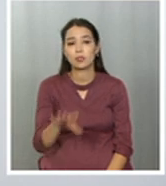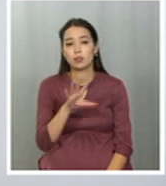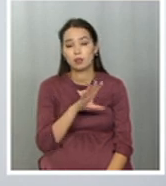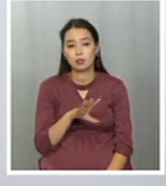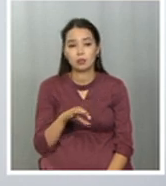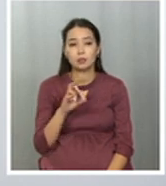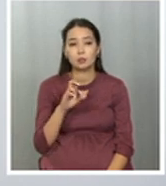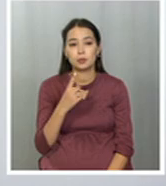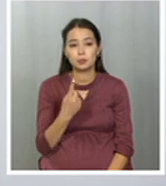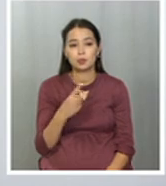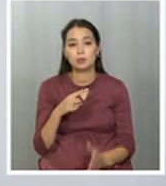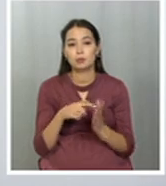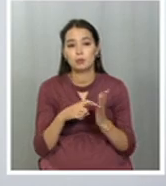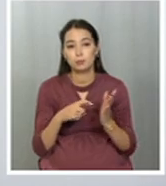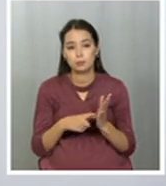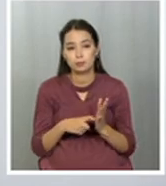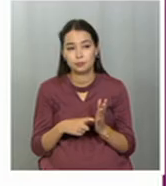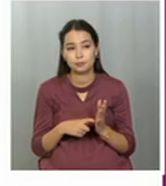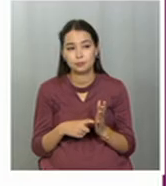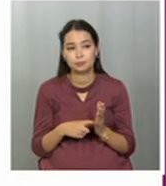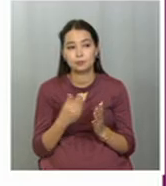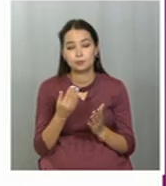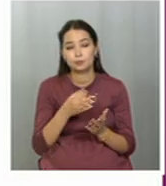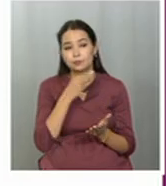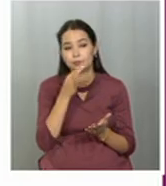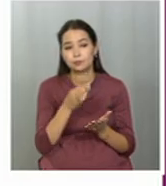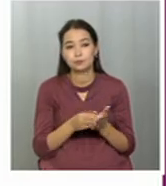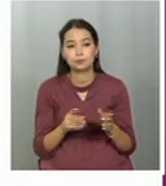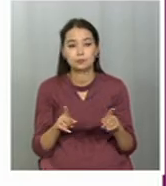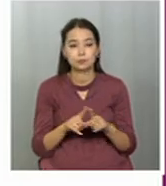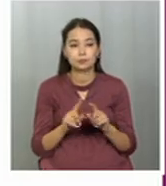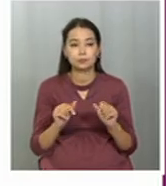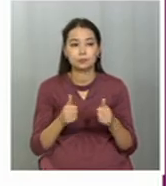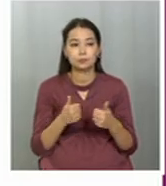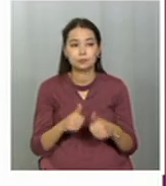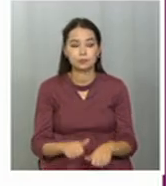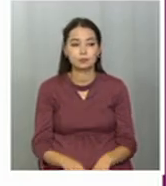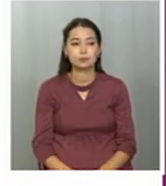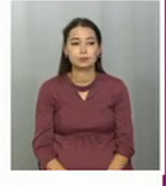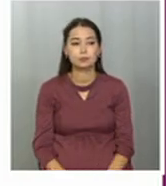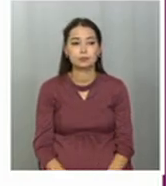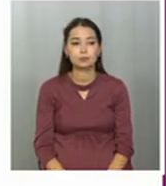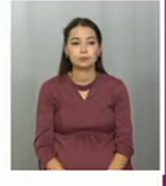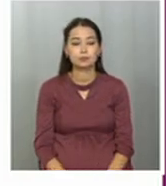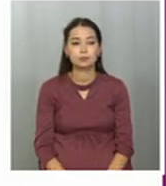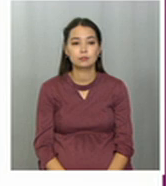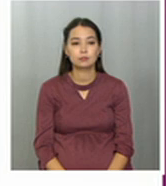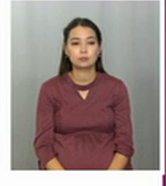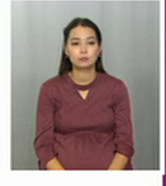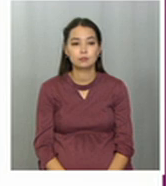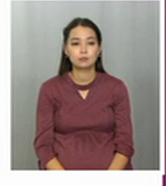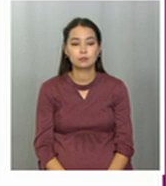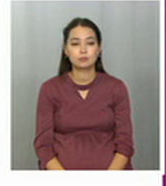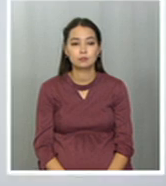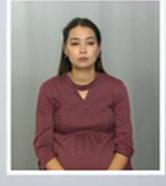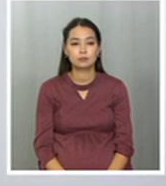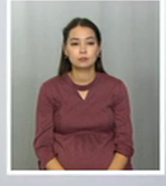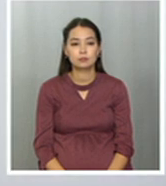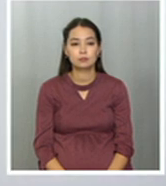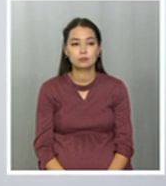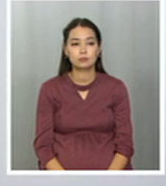B1-ге бөлейік. Сонда біз келесін аламыз. 1 қосылған Q-дың квадраты тең 4